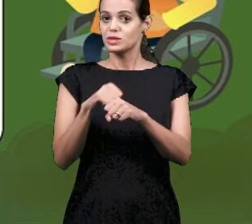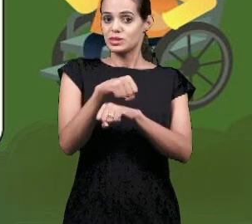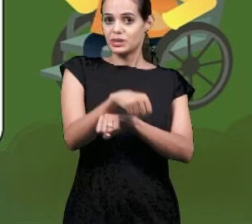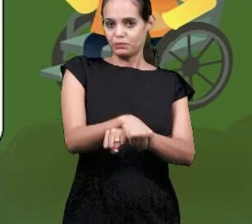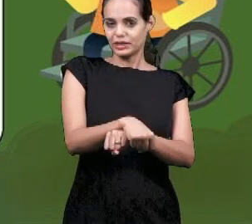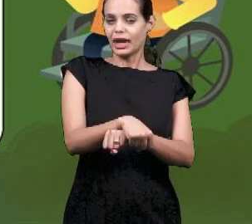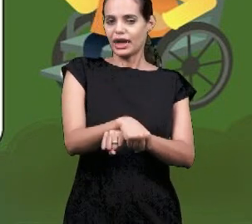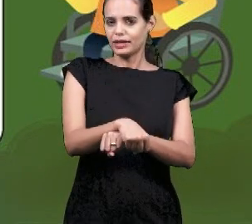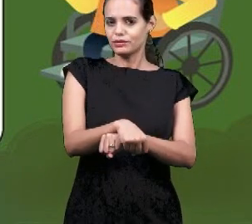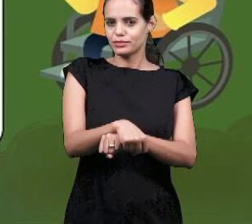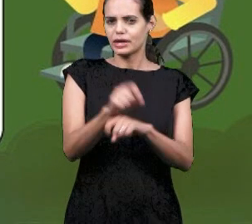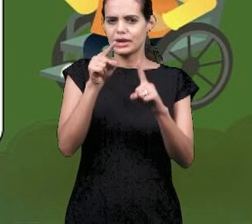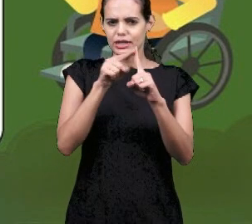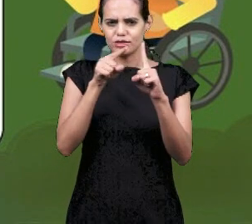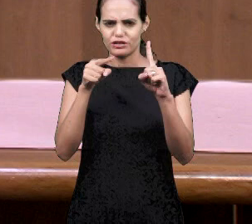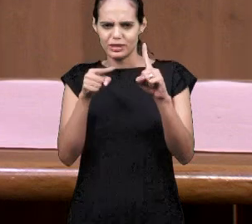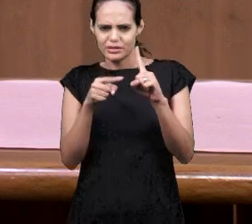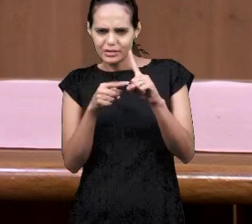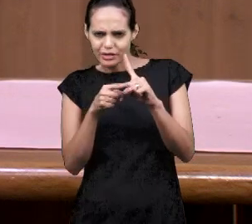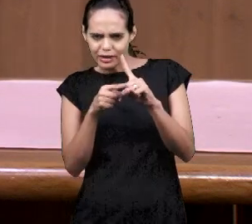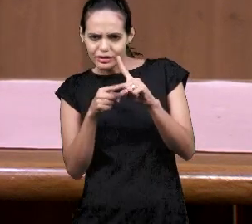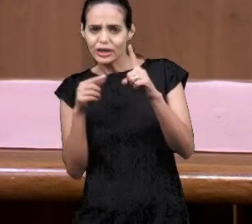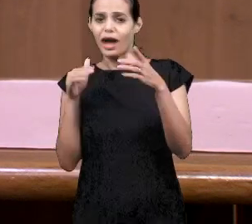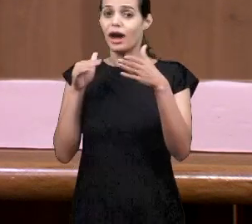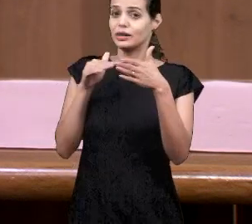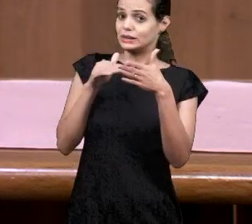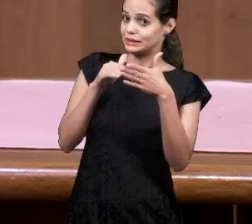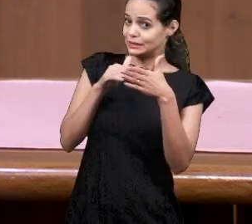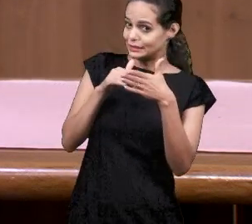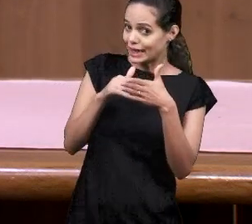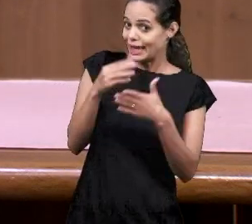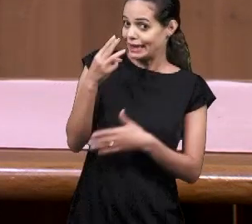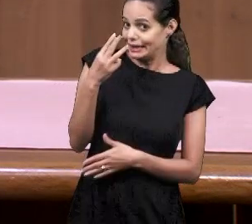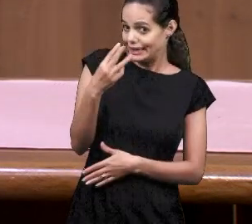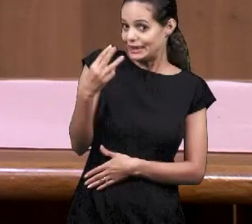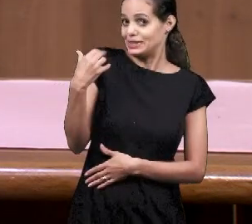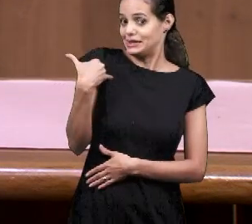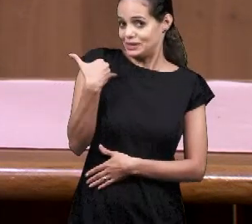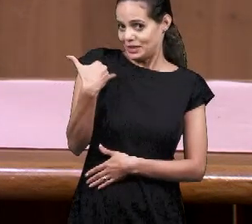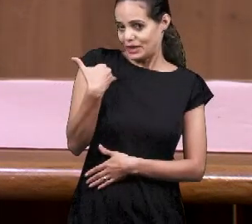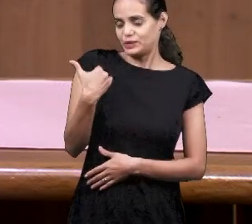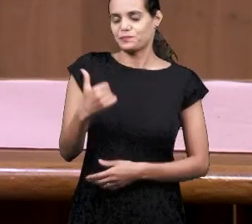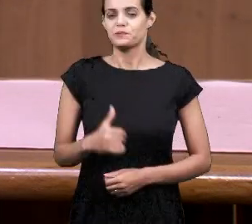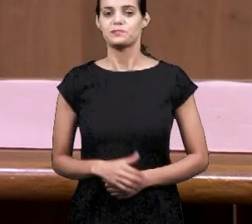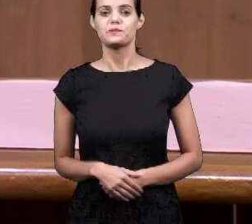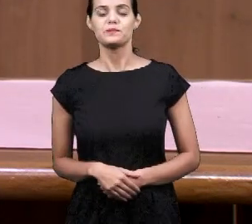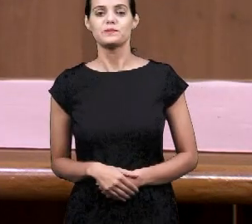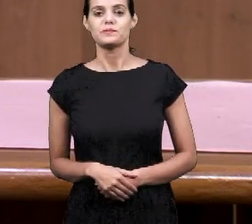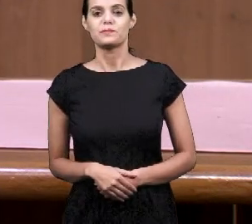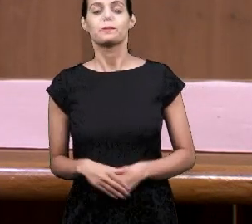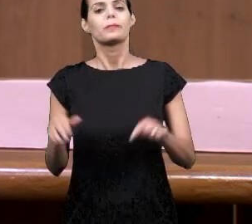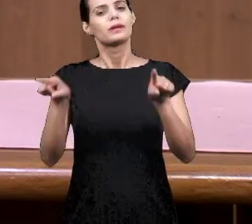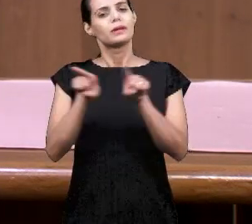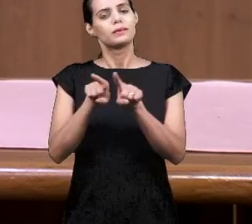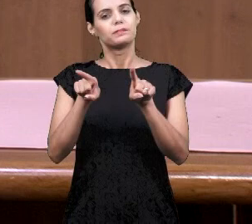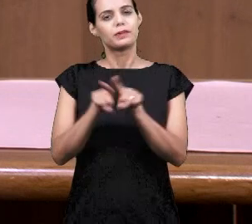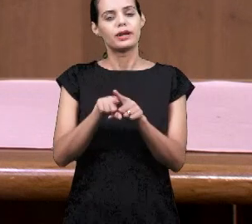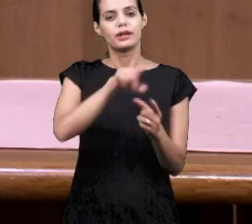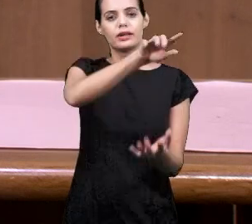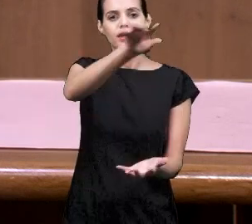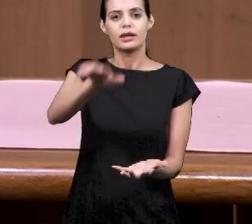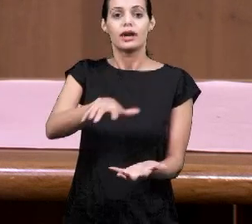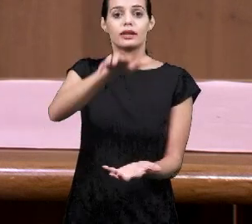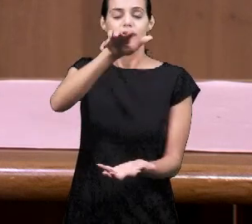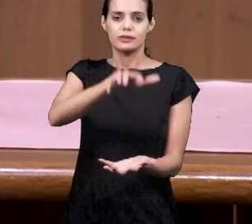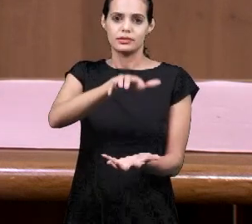0 à 3 ans. En parallèle à cette formation, nous avons la transmission qui est conduite par le pasteur Walter Bob de